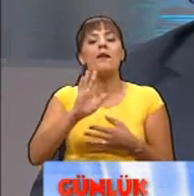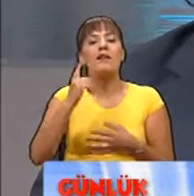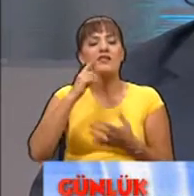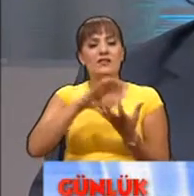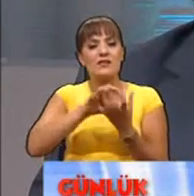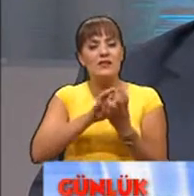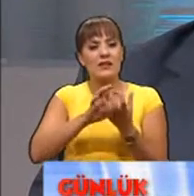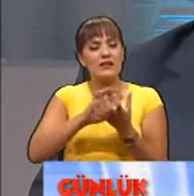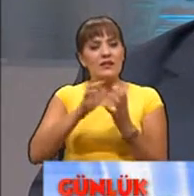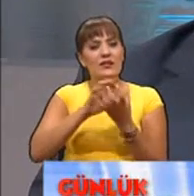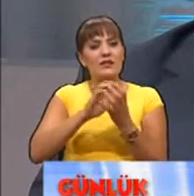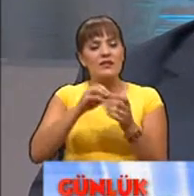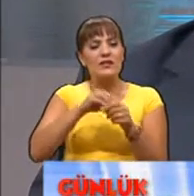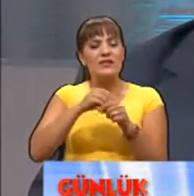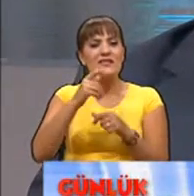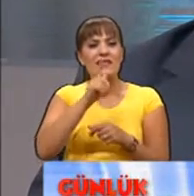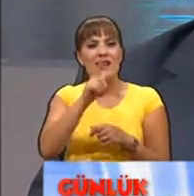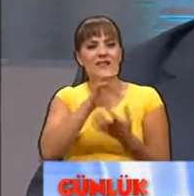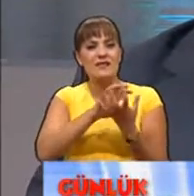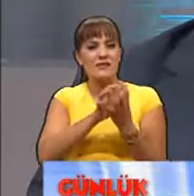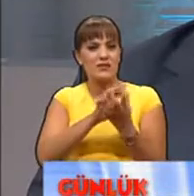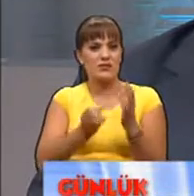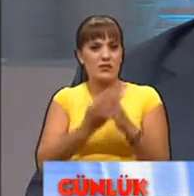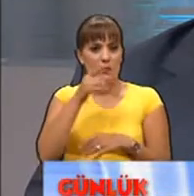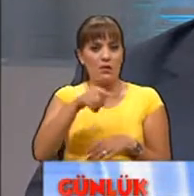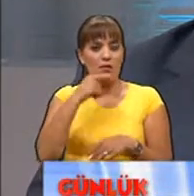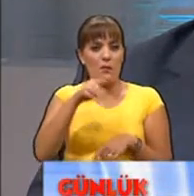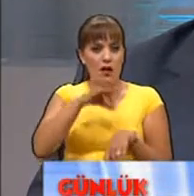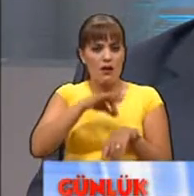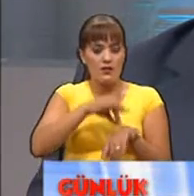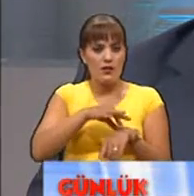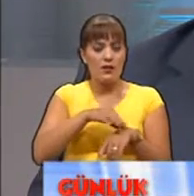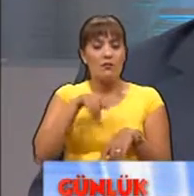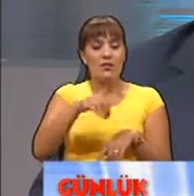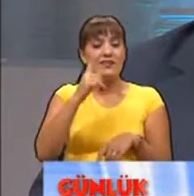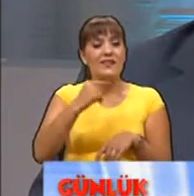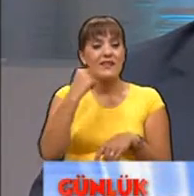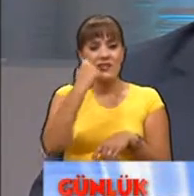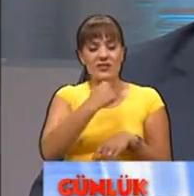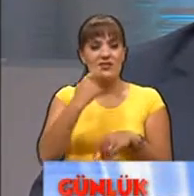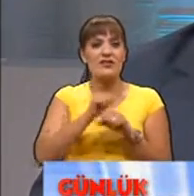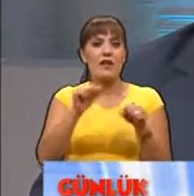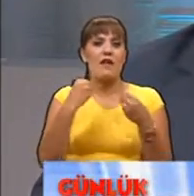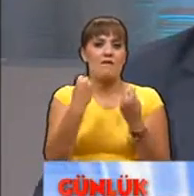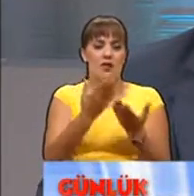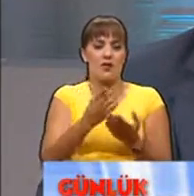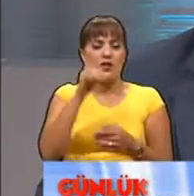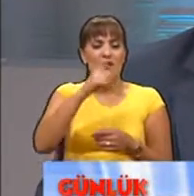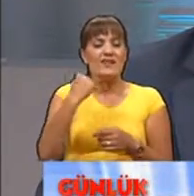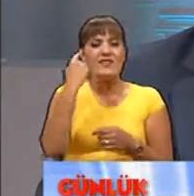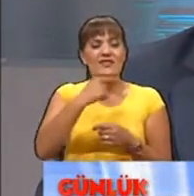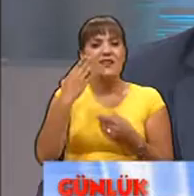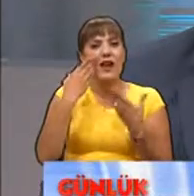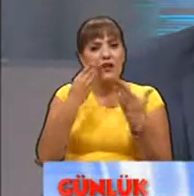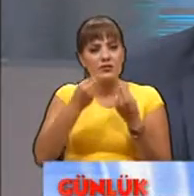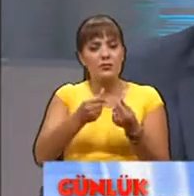sıkmak veya alt ve üst dişleri birbiri üzerinde gıcırdatmaktır. Hı hı. Bu dişleri ilk önce tabii ki dişlere zarar veriyor. Dişlerde